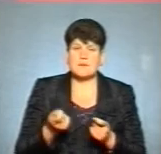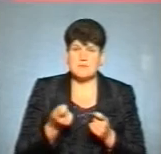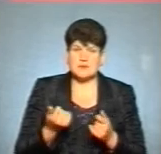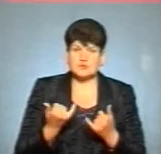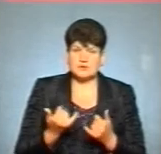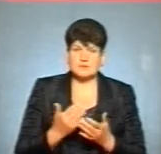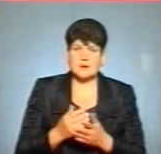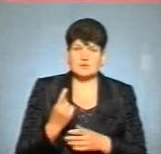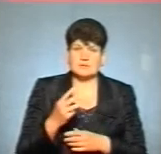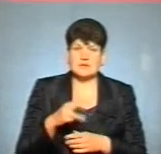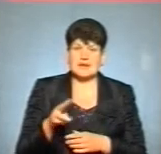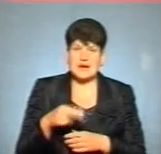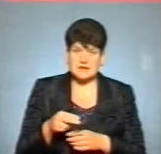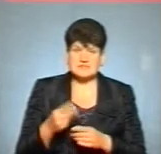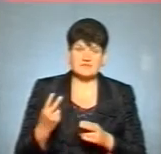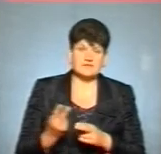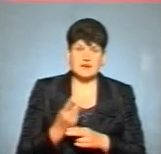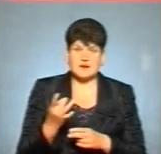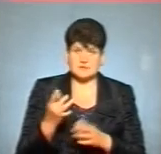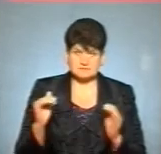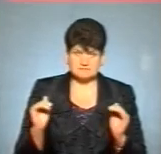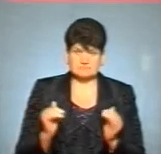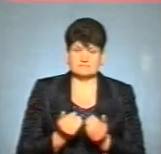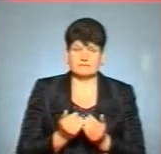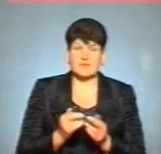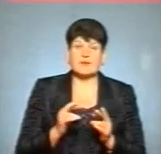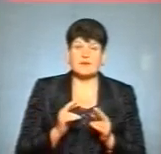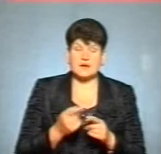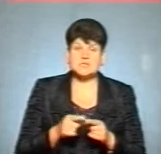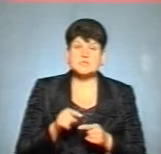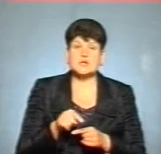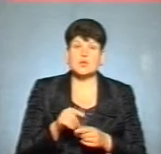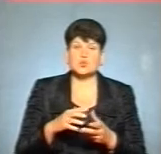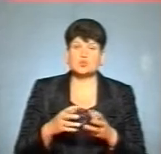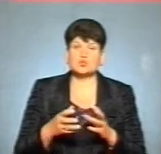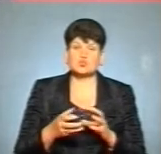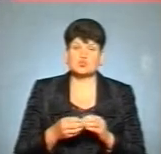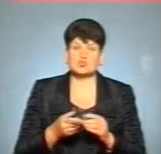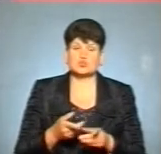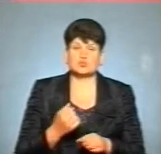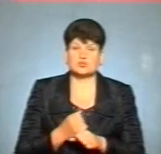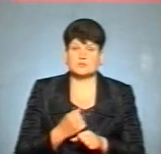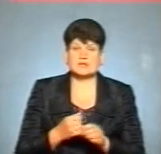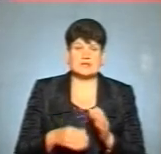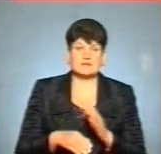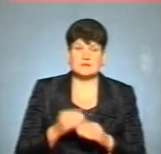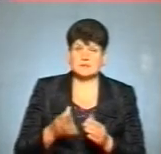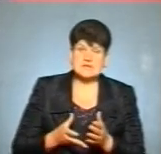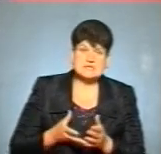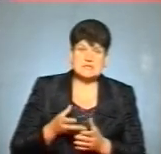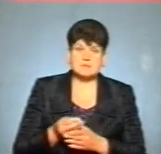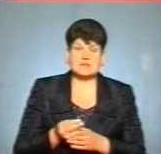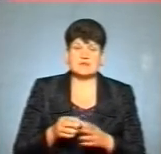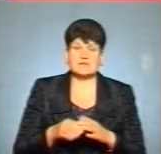маємо 1 мільярд, що, в принципі, так, вдвічі менше. І як з цієї суми виходити і зробити вибори, і заплатити